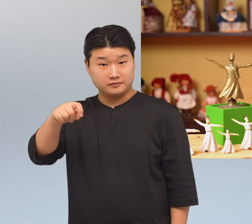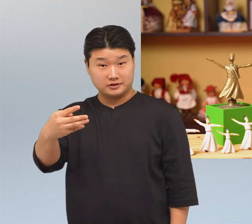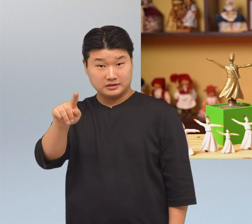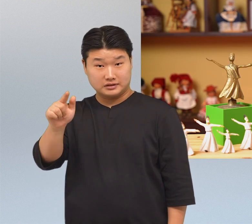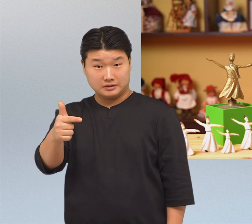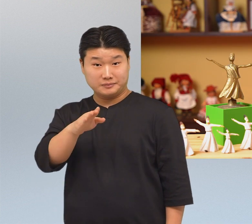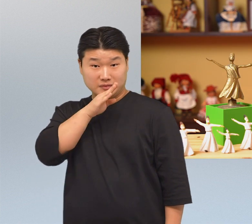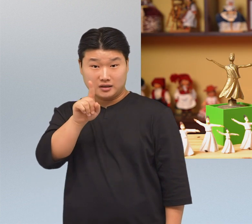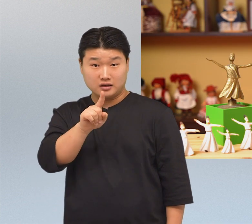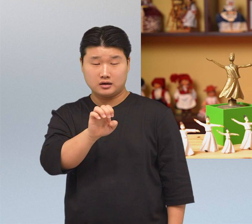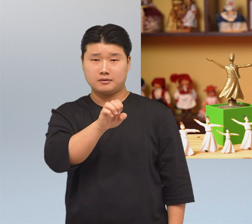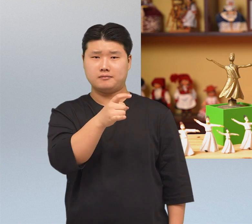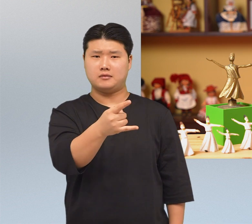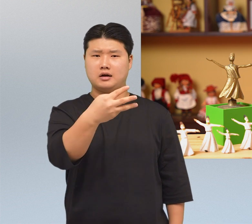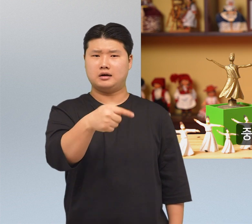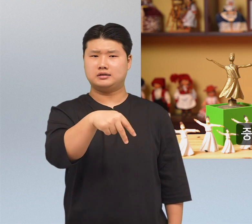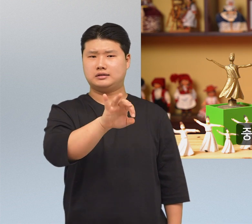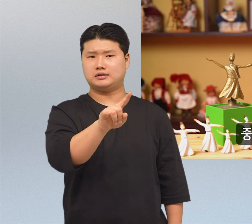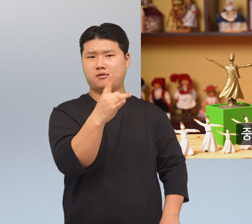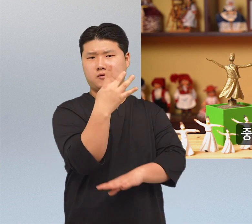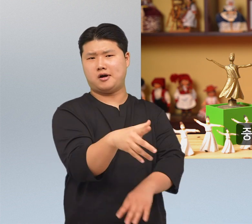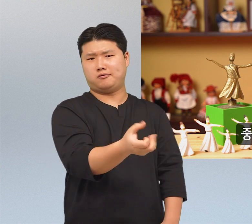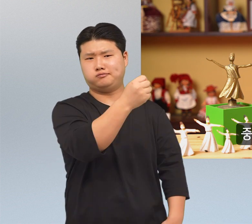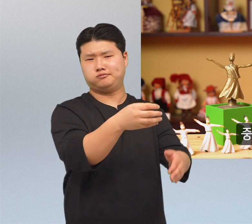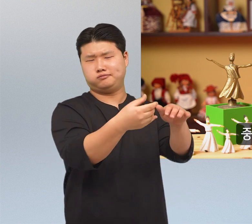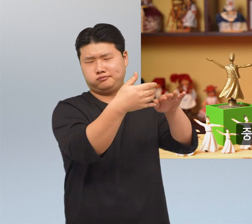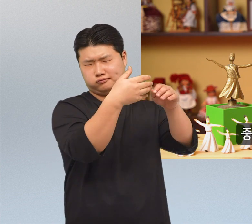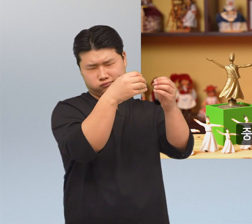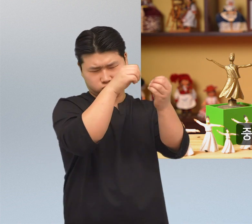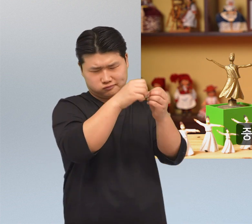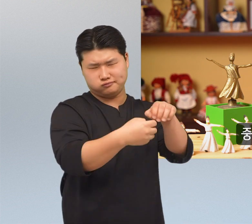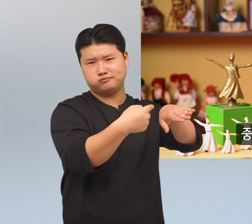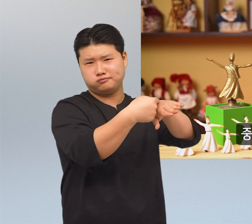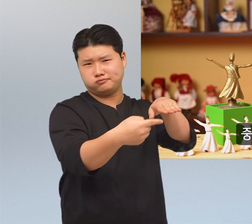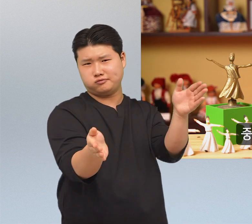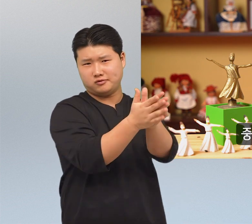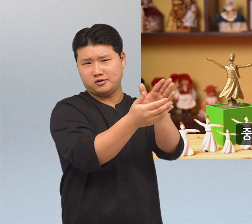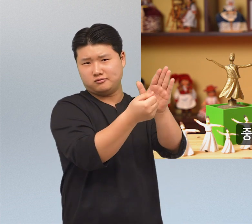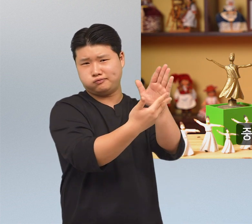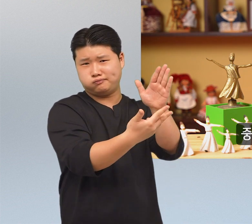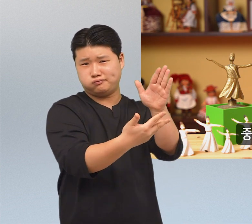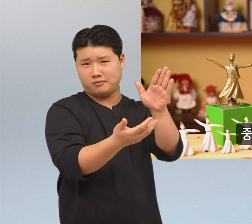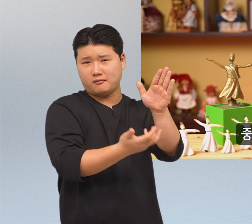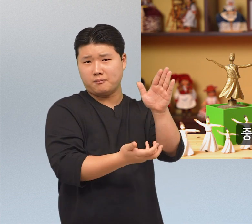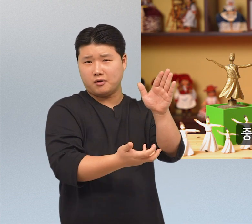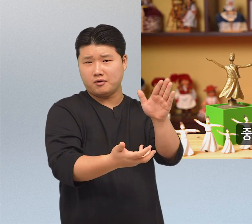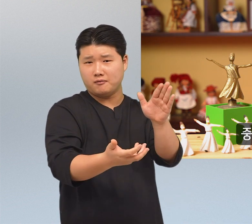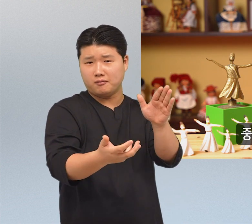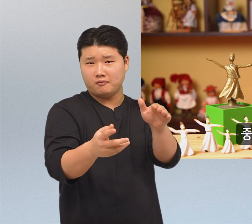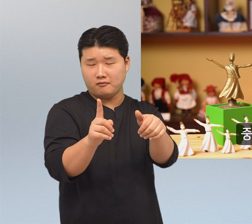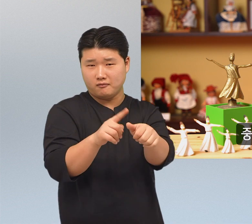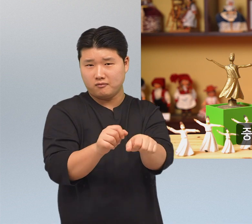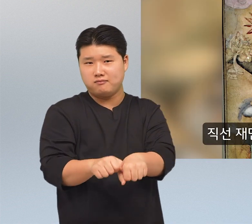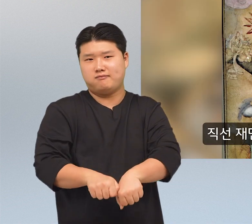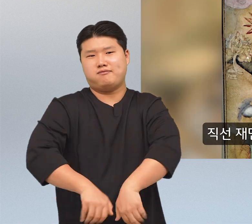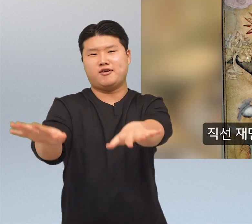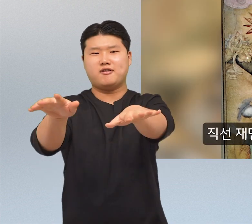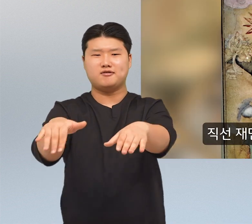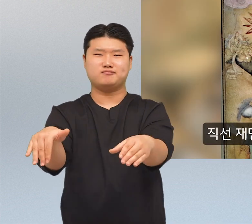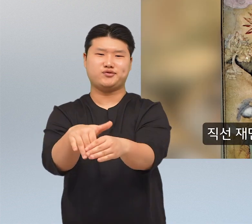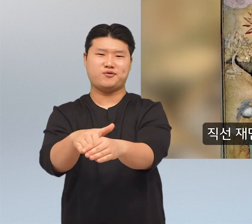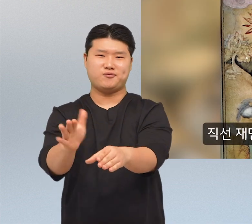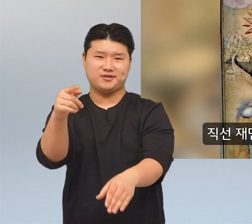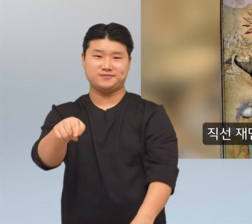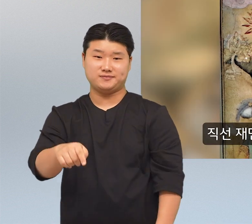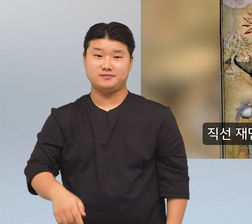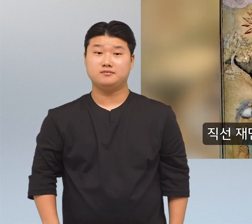카프탄은 고대 페르시아에서 시작해 중앙아시아, 서아시아로 전파된 고대 의상입니다.